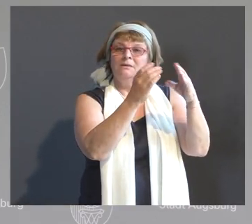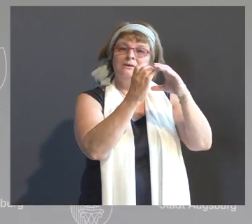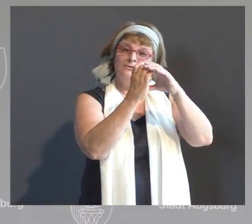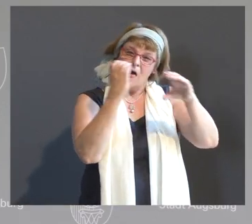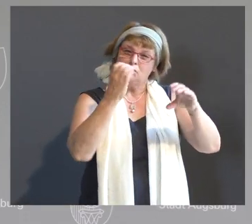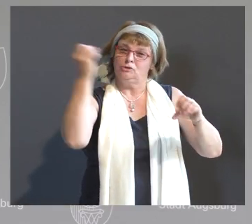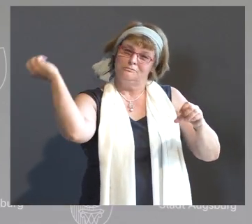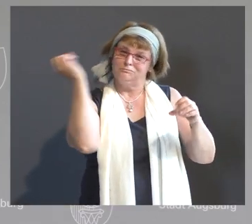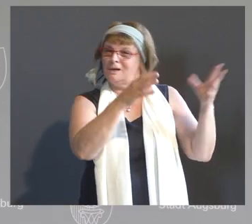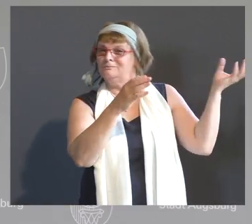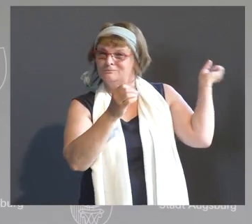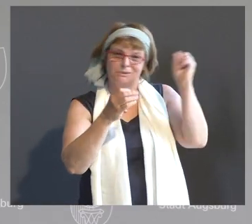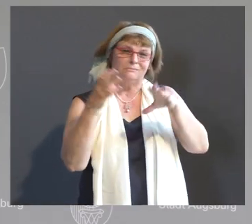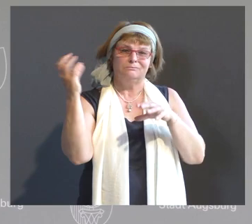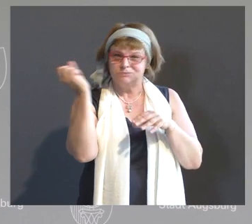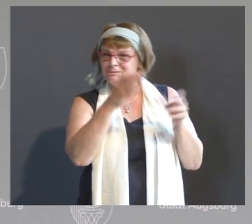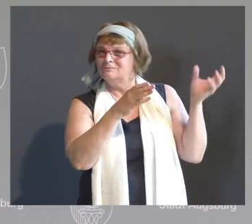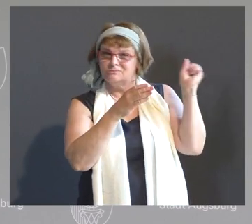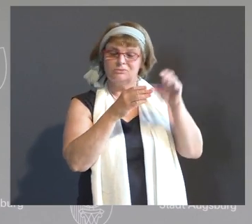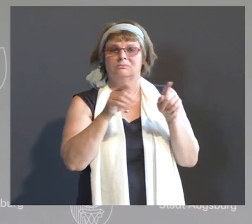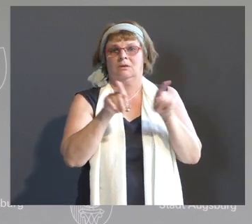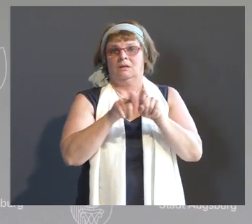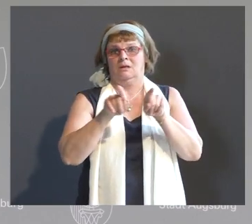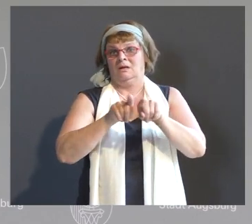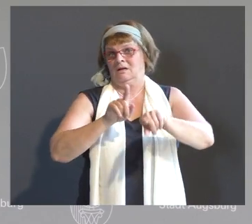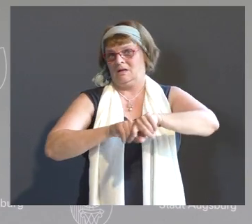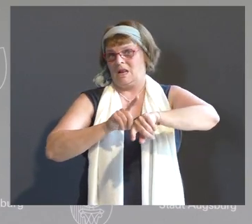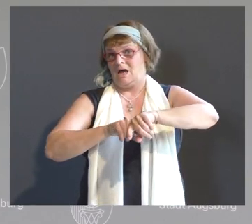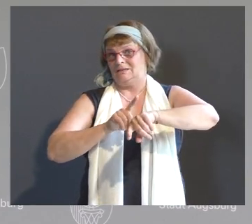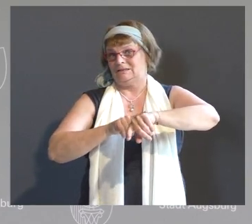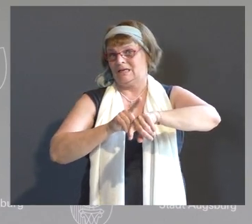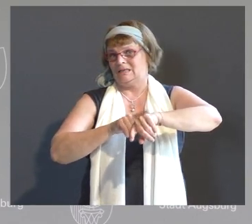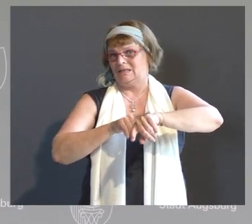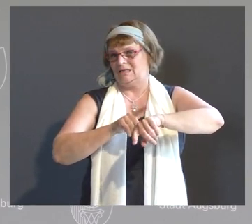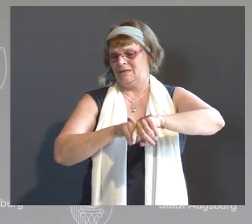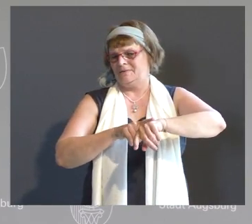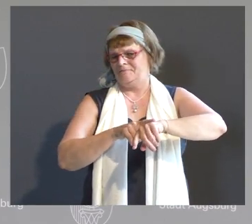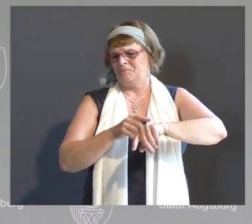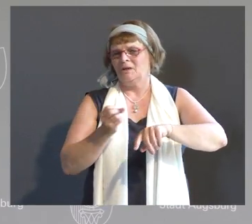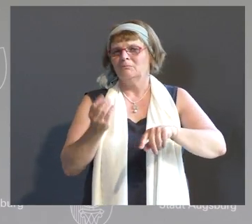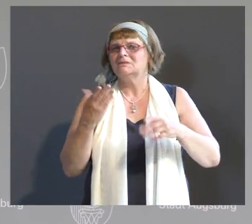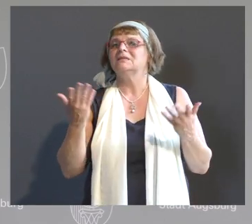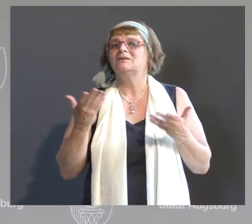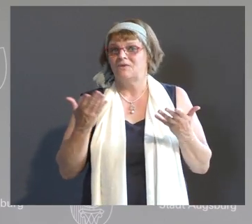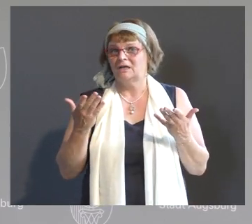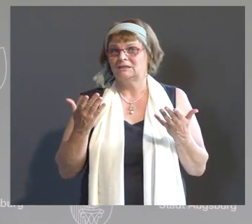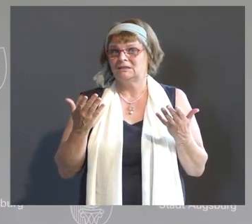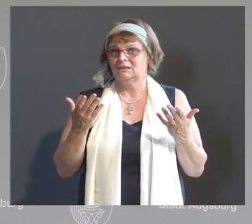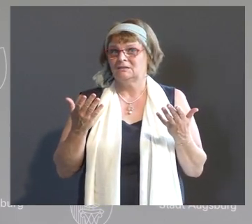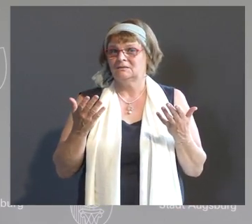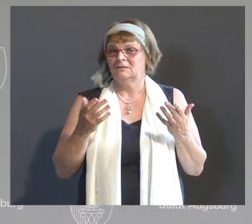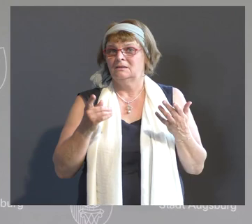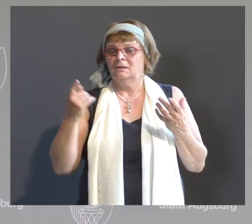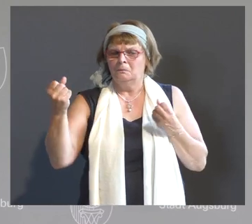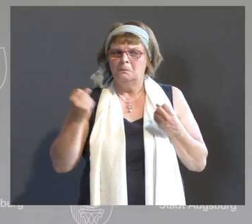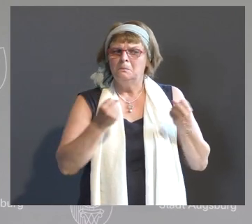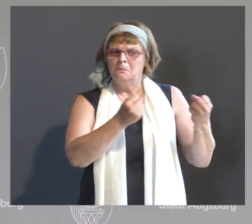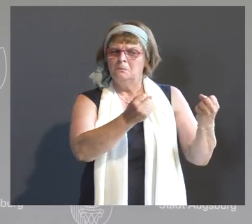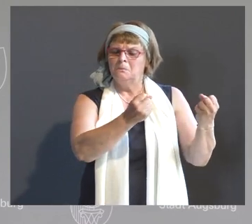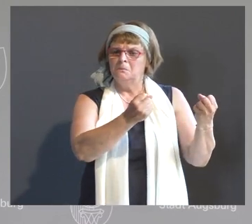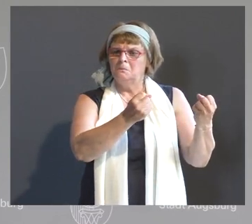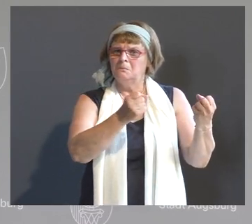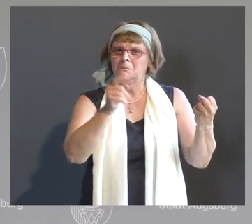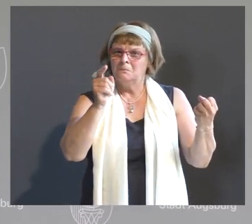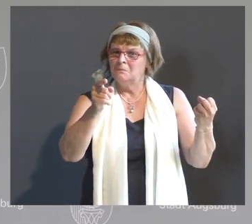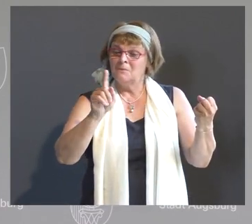Flaschen und gleichzeitig, man kann objektiv den Eindruck gar nicht anders erwecken, und ich habe eine gute Position gehabt, um das zu bewerten, auch